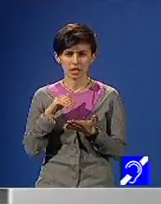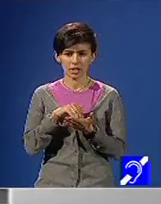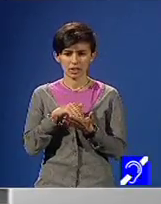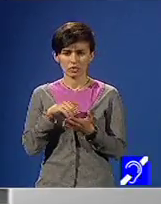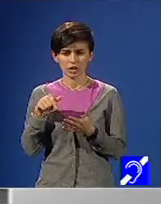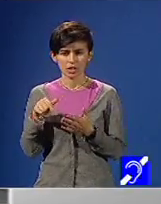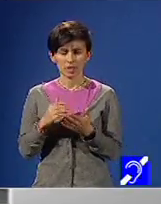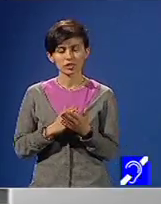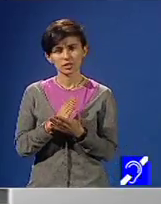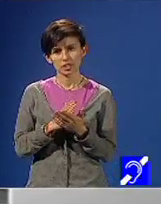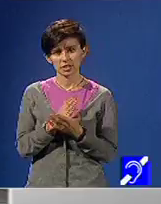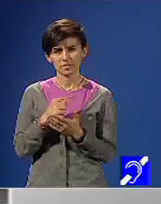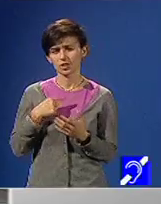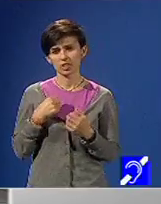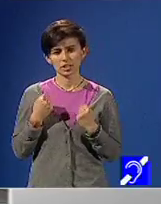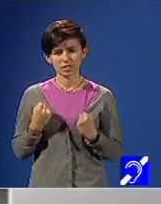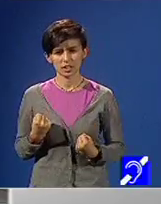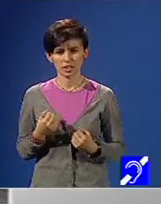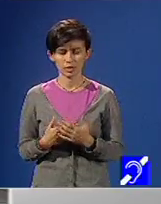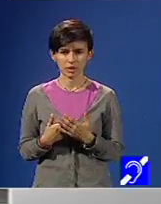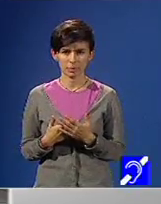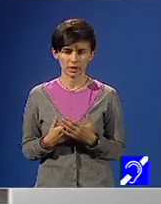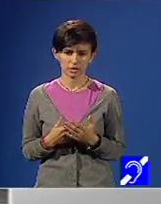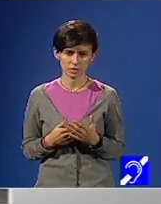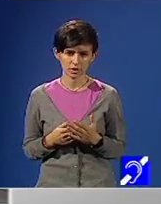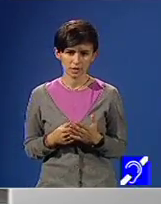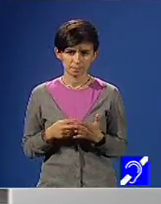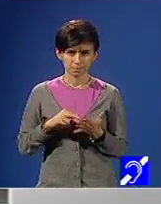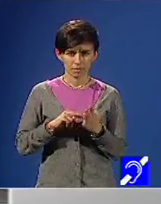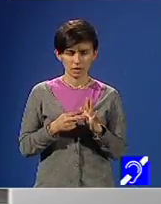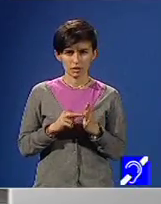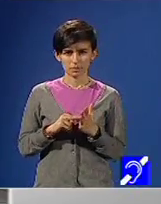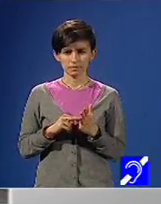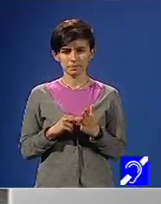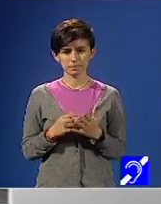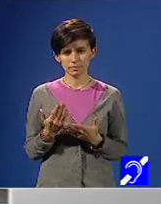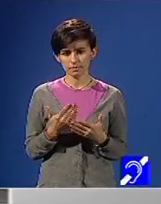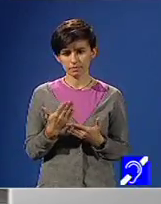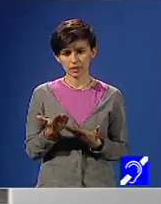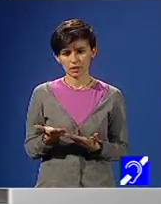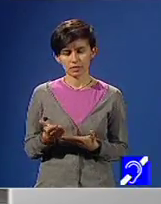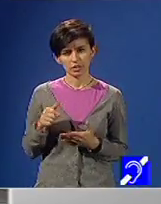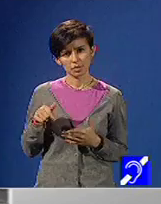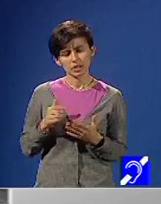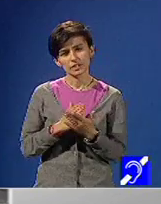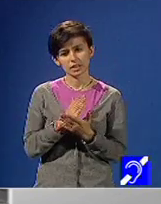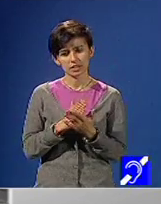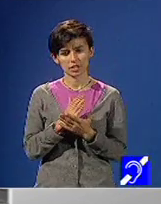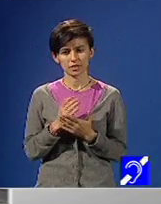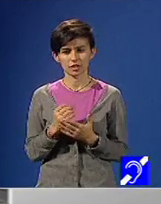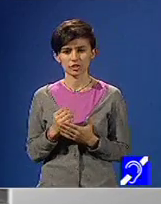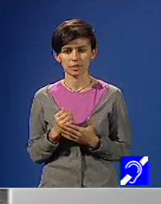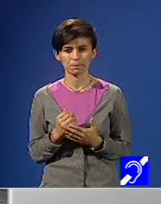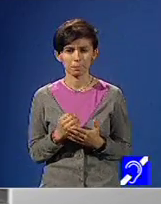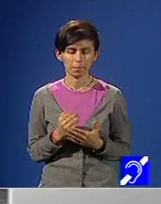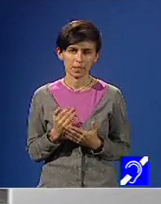servicii. Este greu pentru un ONG, pentru noi ONG-urile care oferim astfel de servicii, să asigurăm